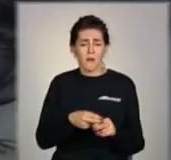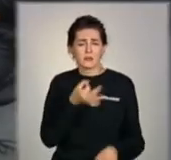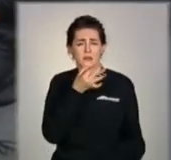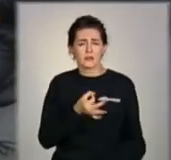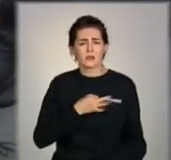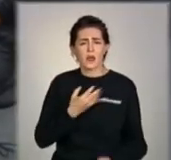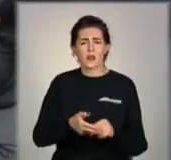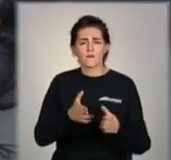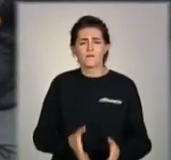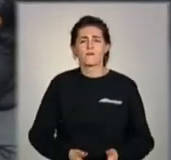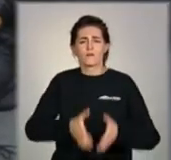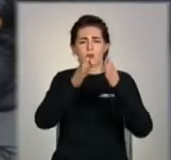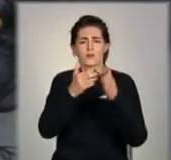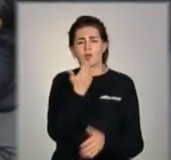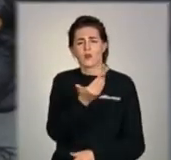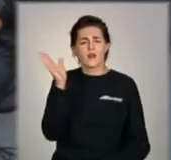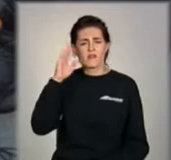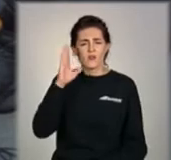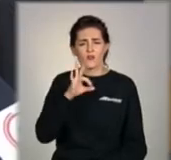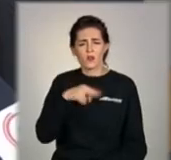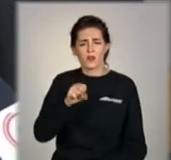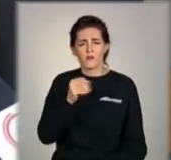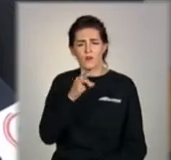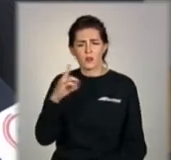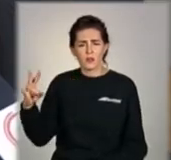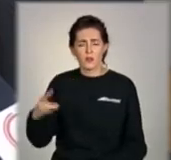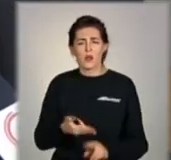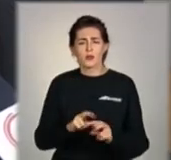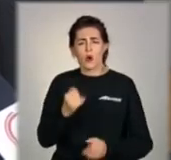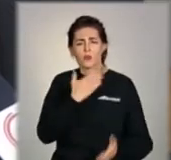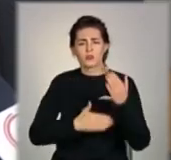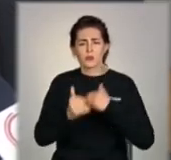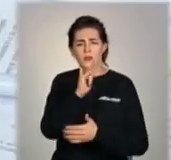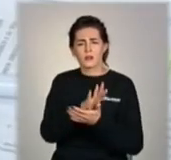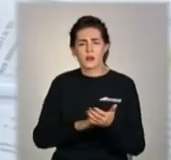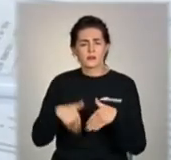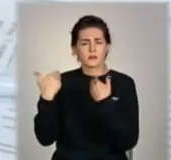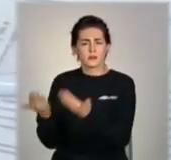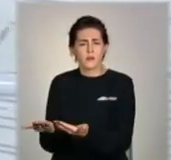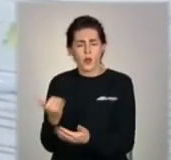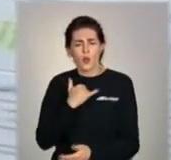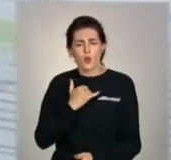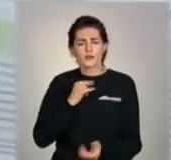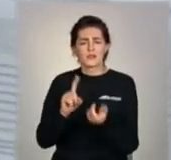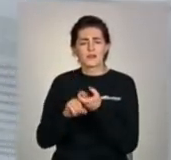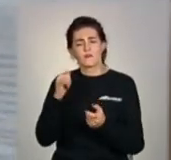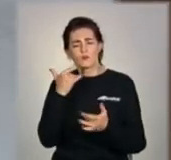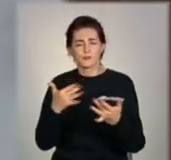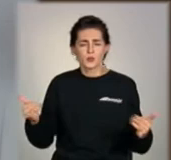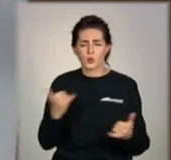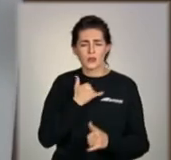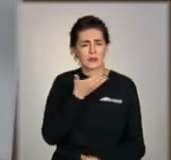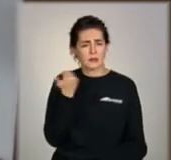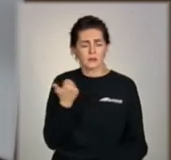це вишка Vodafone. Установили, ну, то есть общаться нужно дальше нам с ними. Контакта у нас нету, поэтому